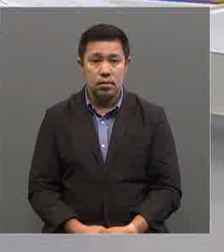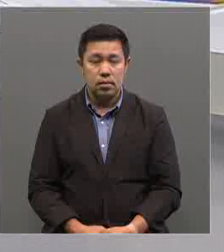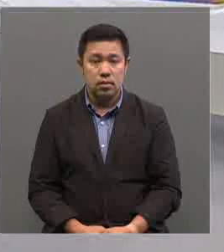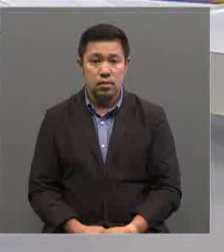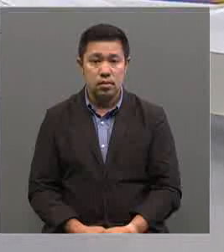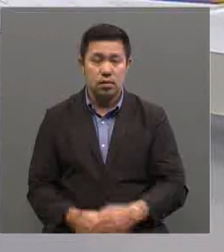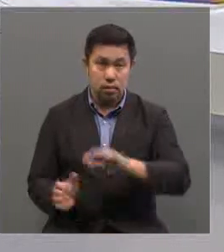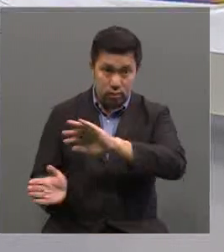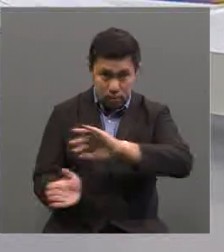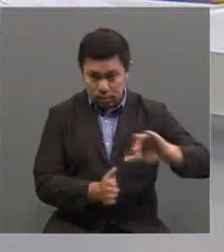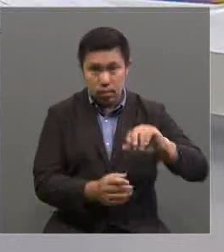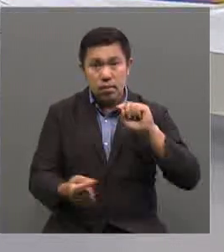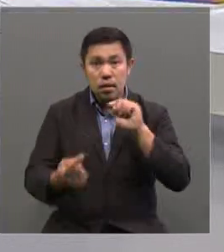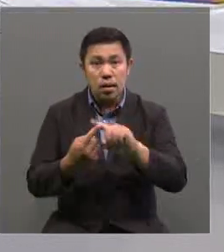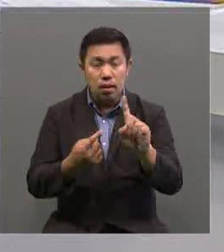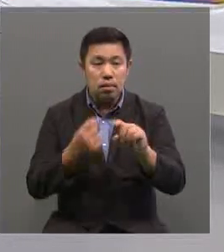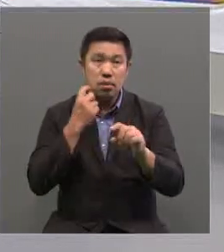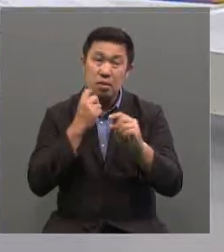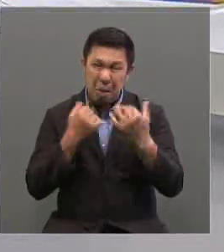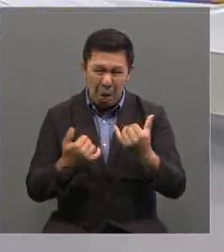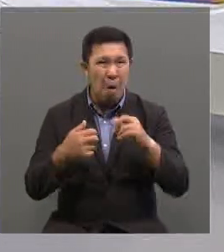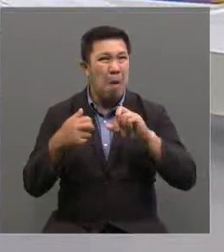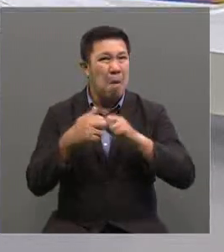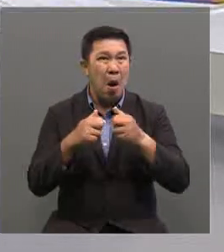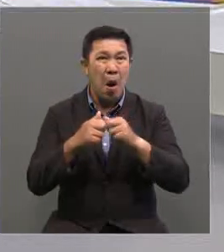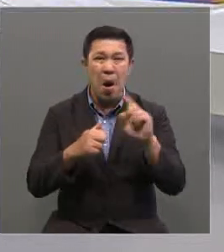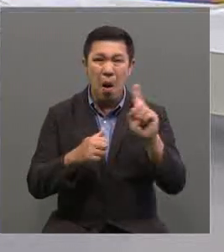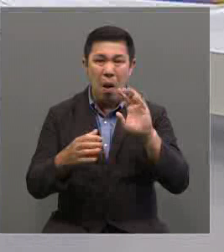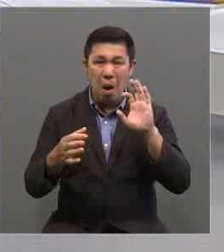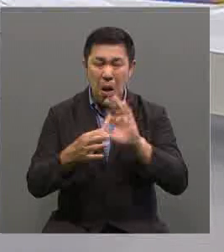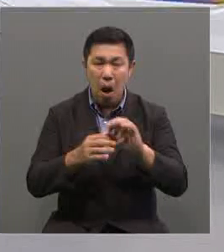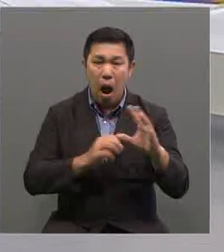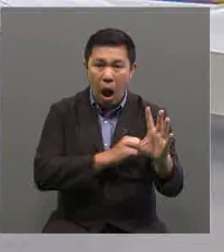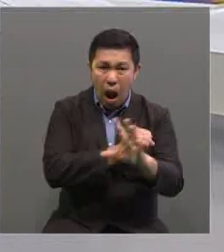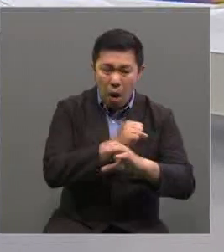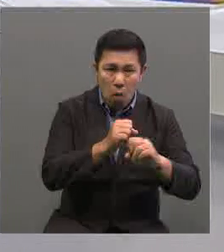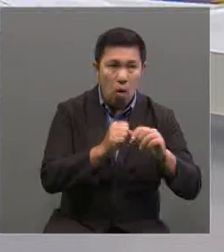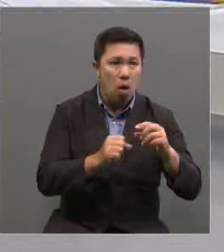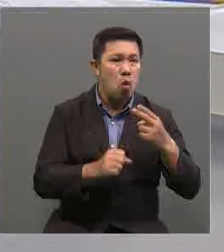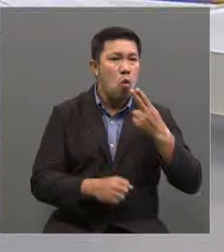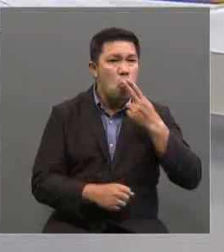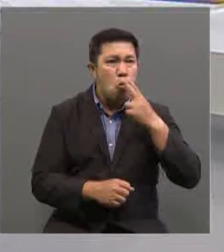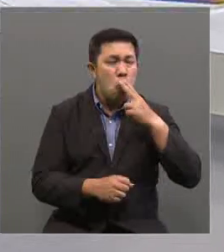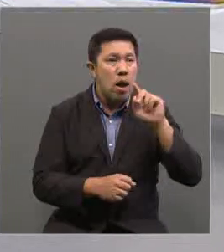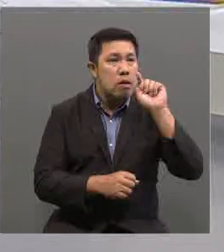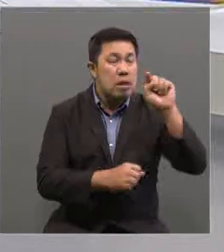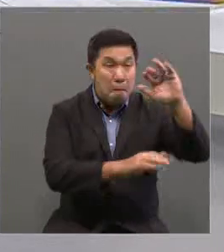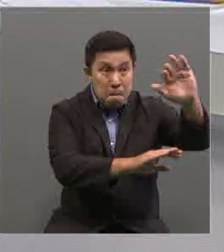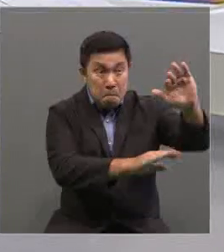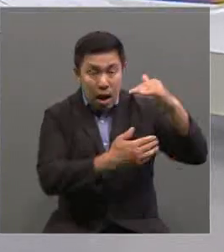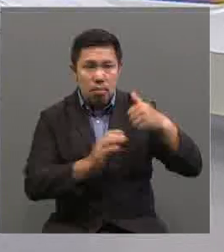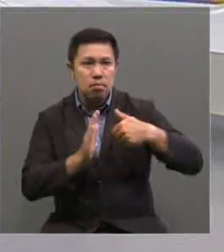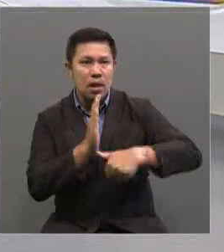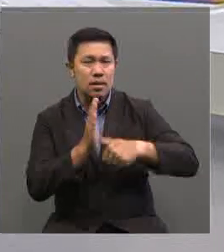สำหรับมาดูอีกหนึ่งปัญหานะครับคุณผู้ชมปราบกันมาไม่จบไม่สิ้นสักทีสำหรับเรื่องของการลักลอบนำเข้าบุหรี่เถื่อนบุหรี่นี้